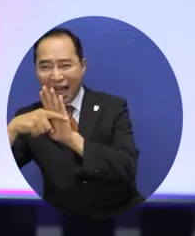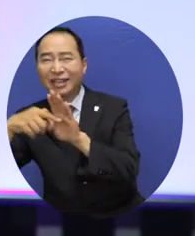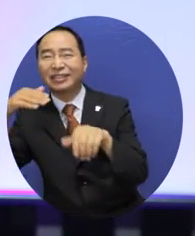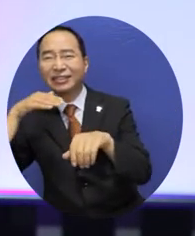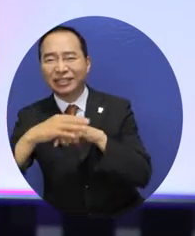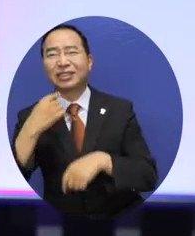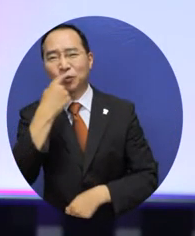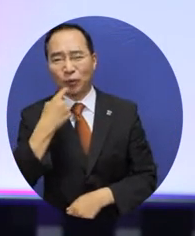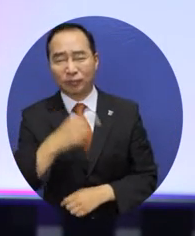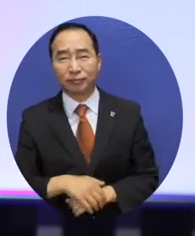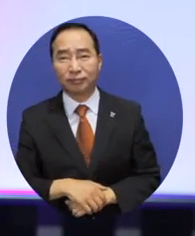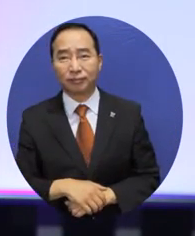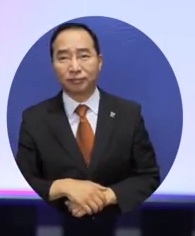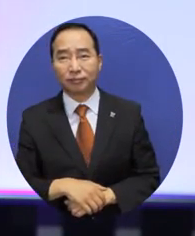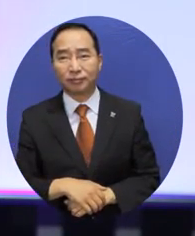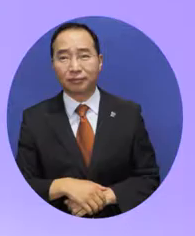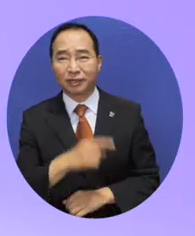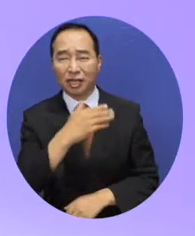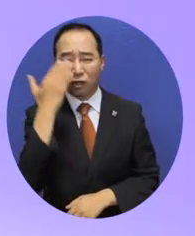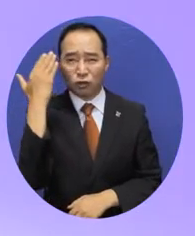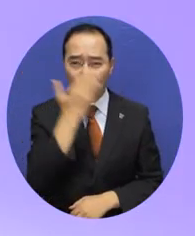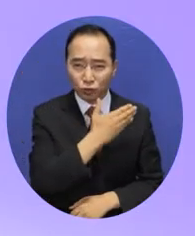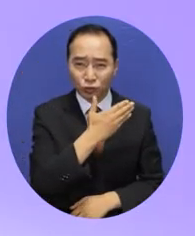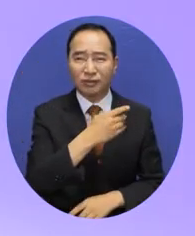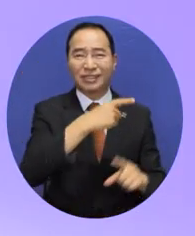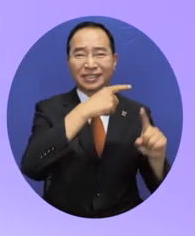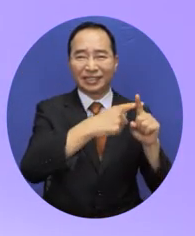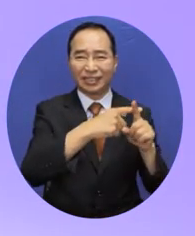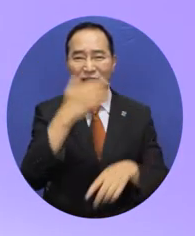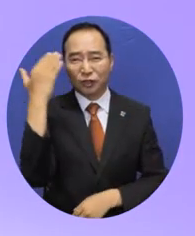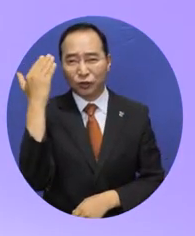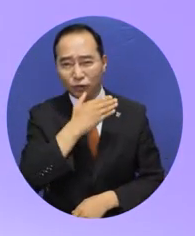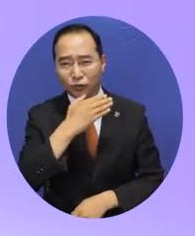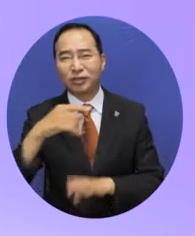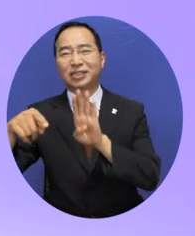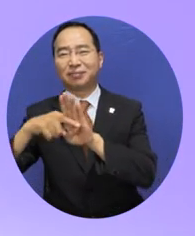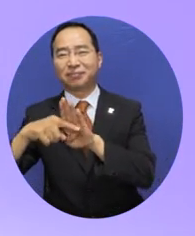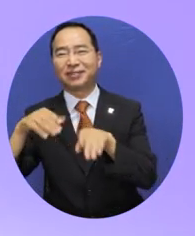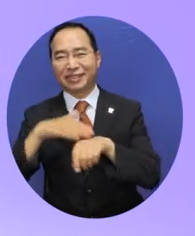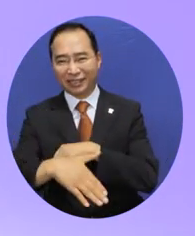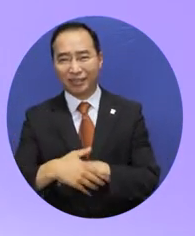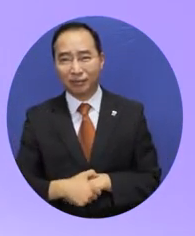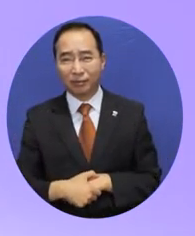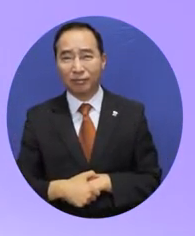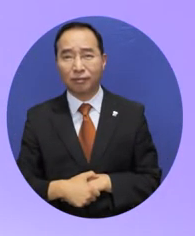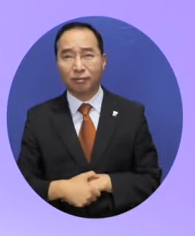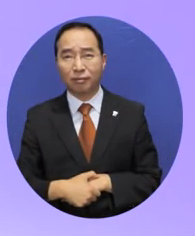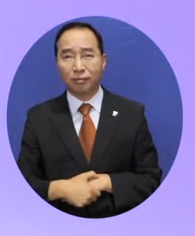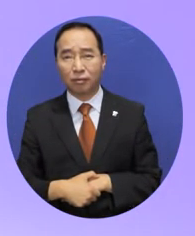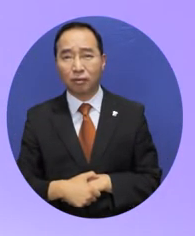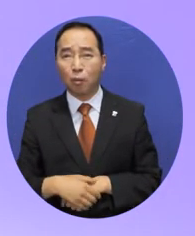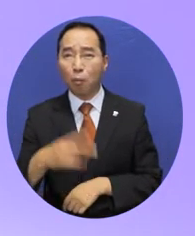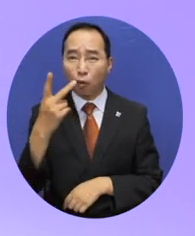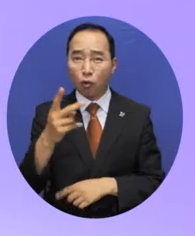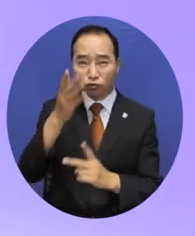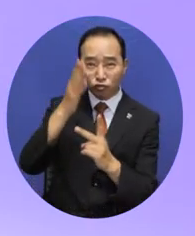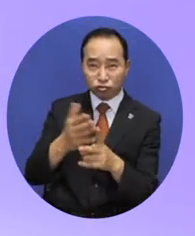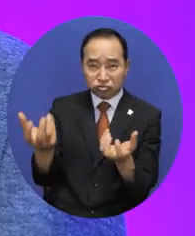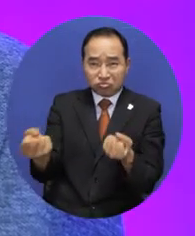순양, 순음이라고 합니다. 모든 것이 이분법으로 나눠져 있을 때 운동을 하지